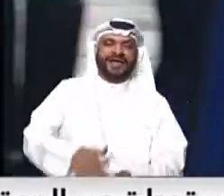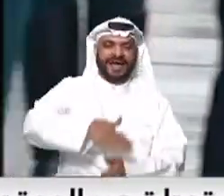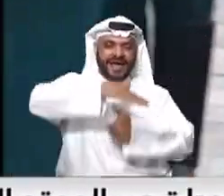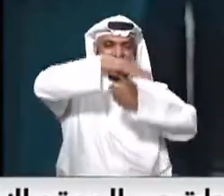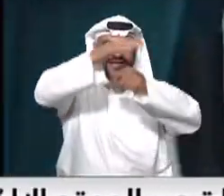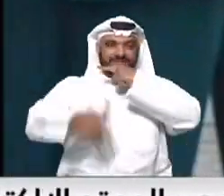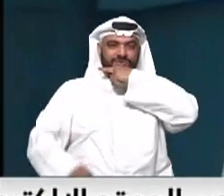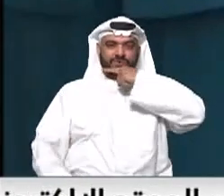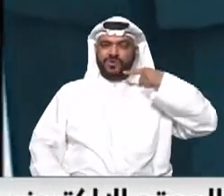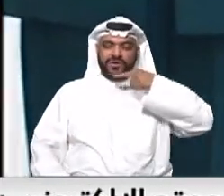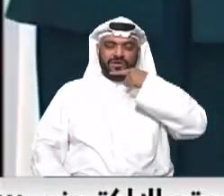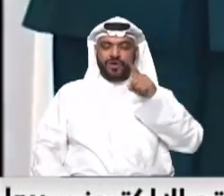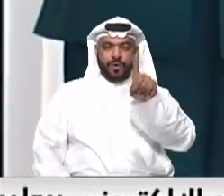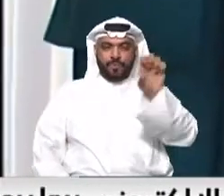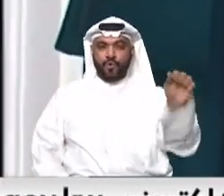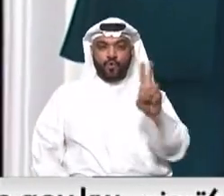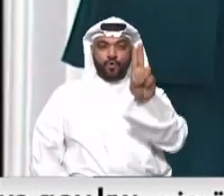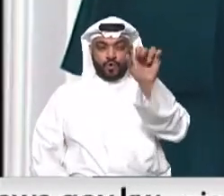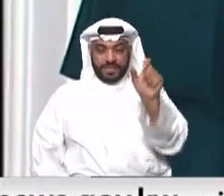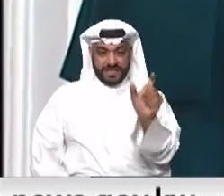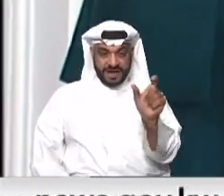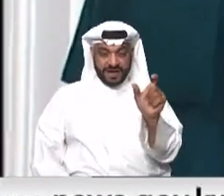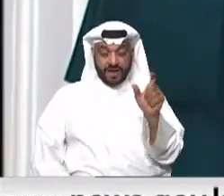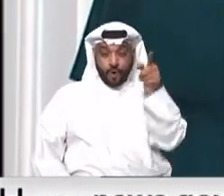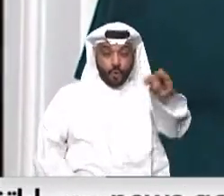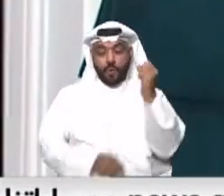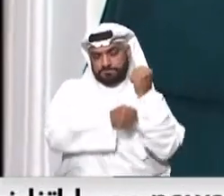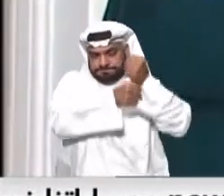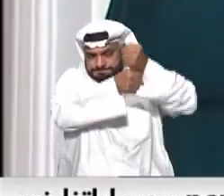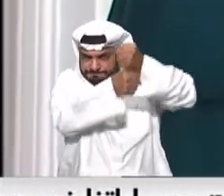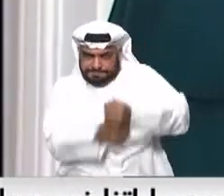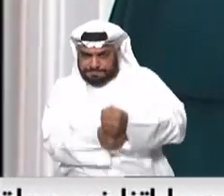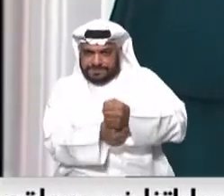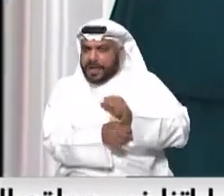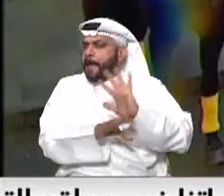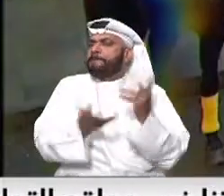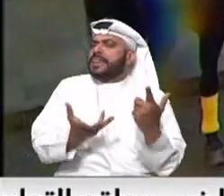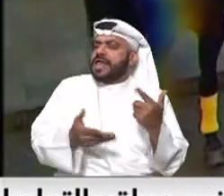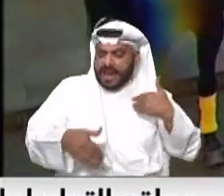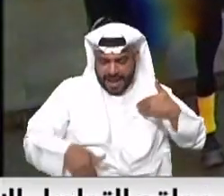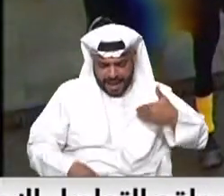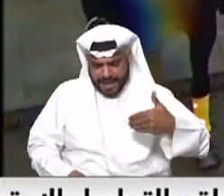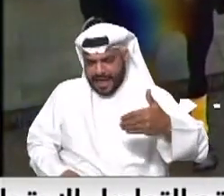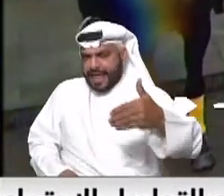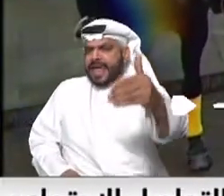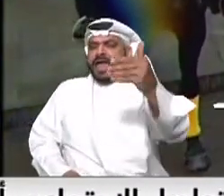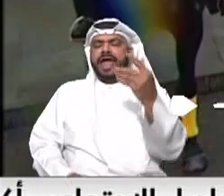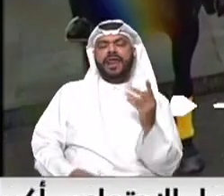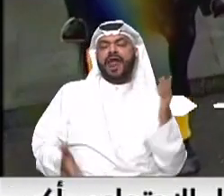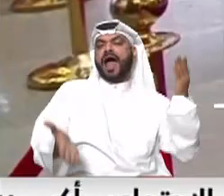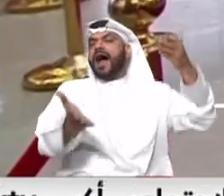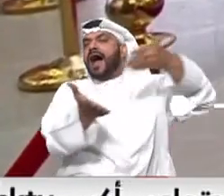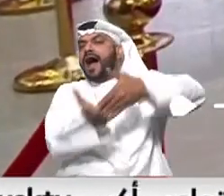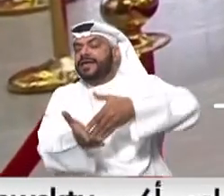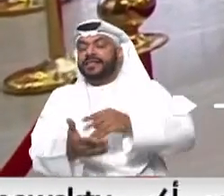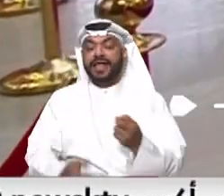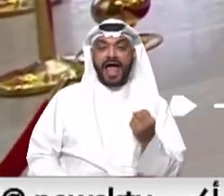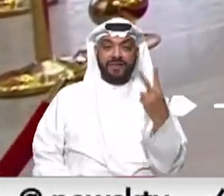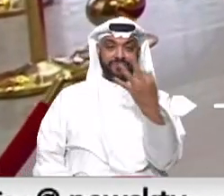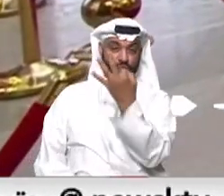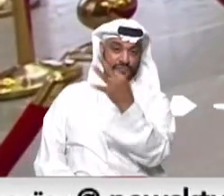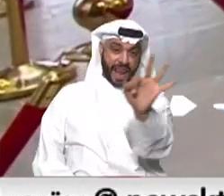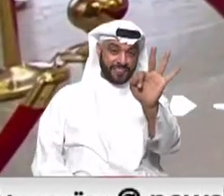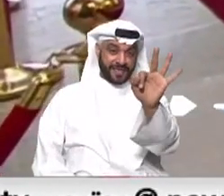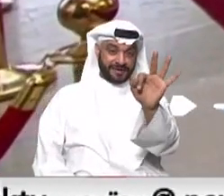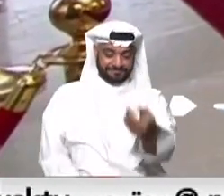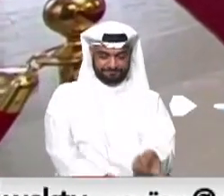يقود روسيا حتى عام 2030 في حفل ضخم جرى وفقا للسيناريو التقليدي حيث توجه الى الحفل